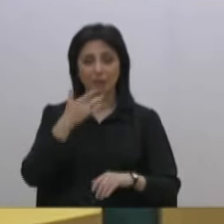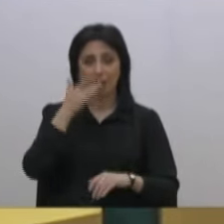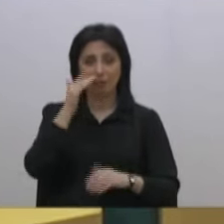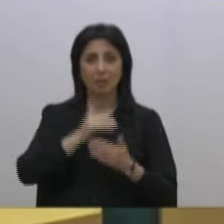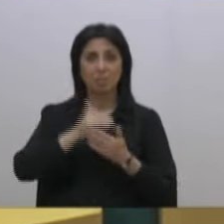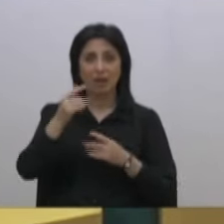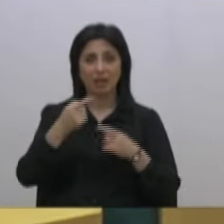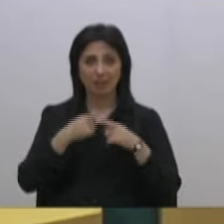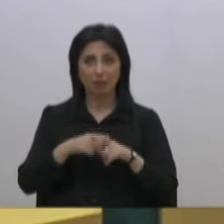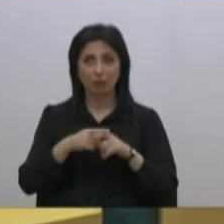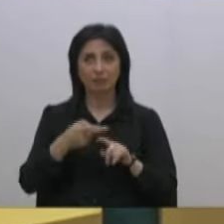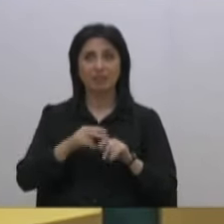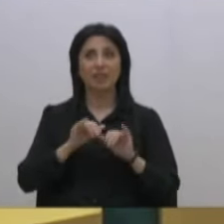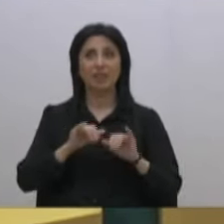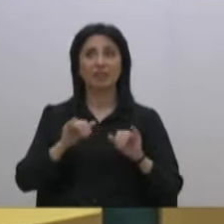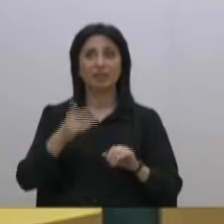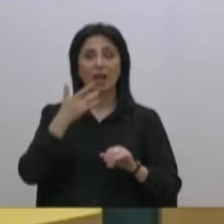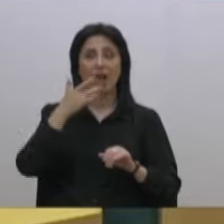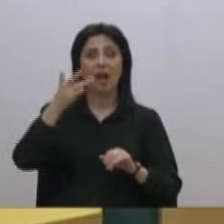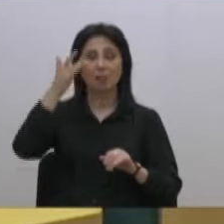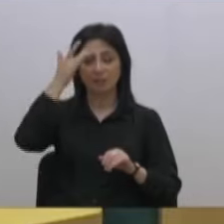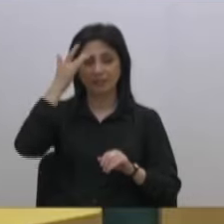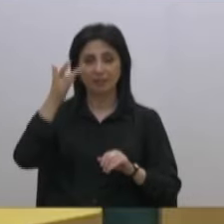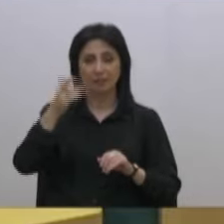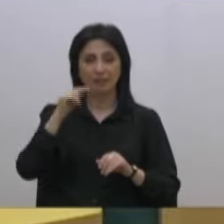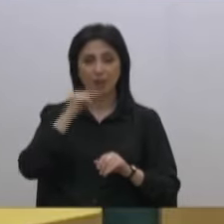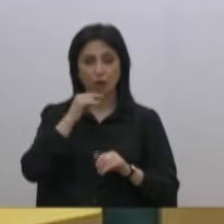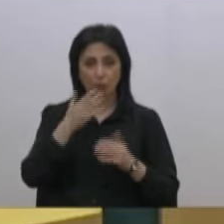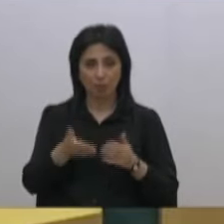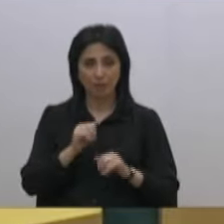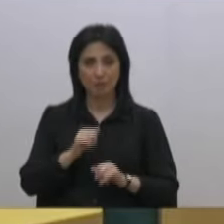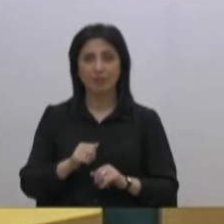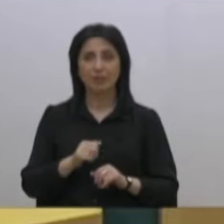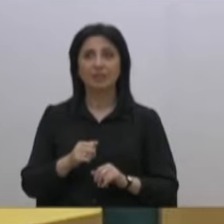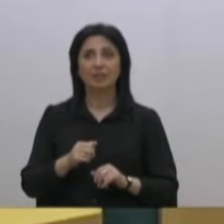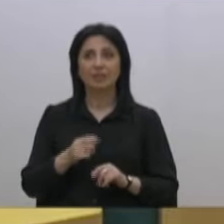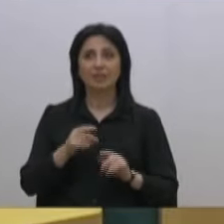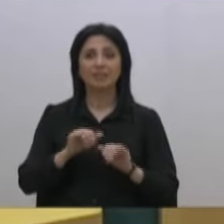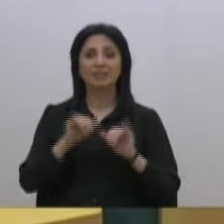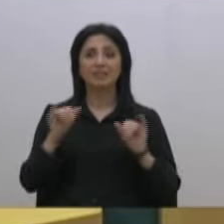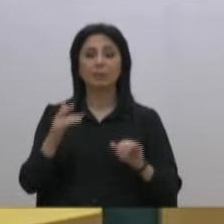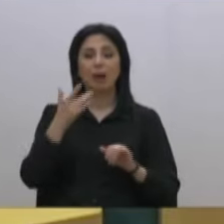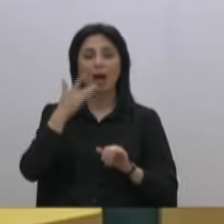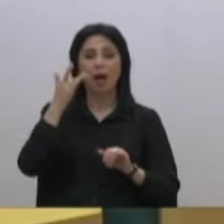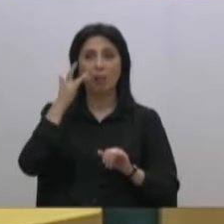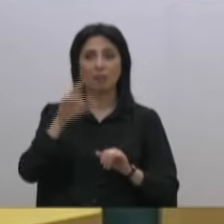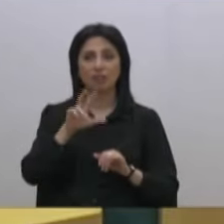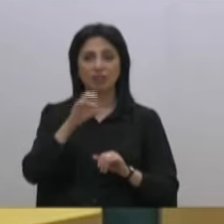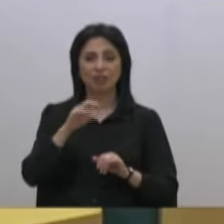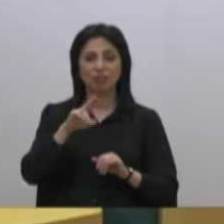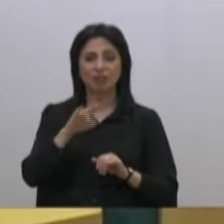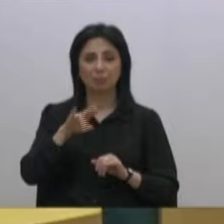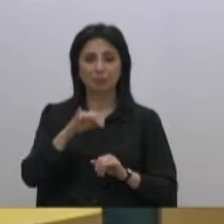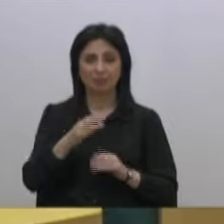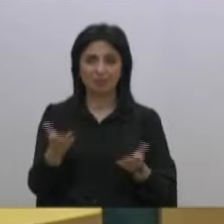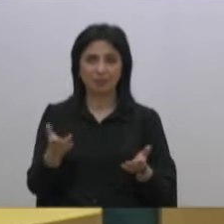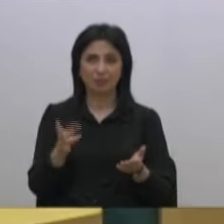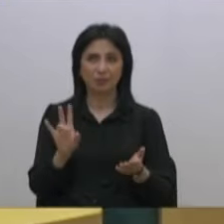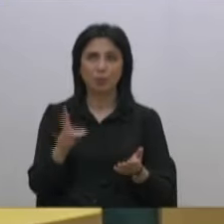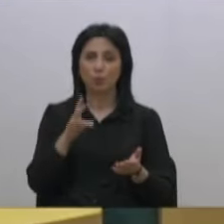მაღალ ტექნოლოგიებს, ეს ავითარებს ამერიკის ეკონომიკას, იზრდება ამერიკული GDP და მოდი რა,